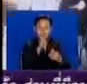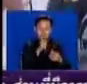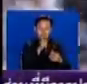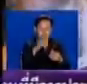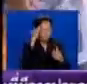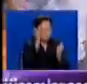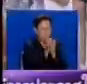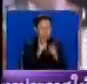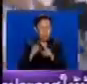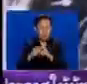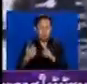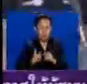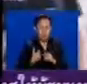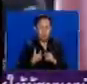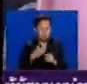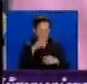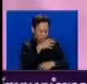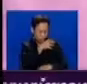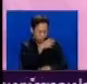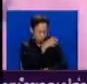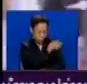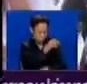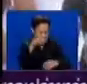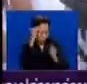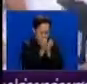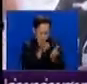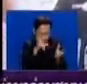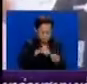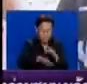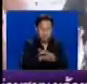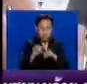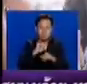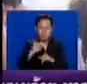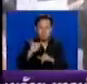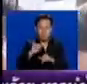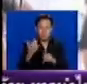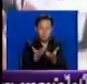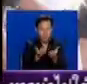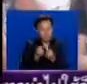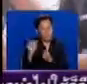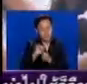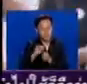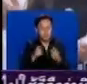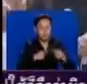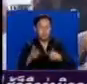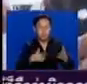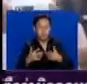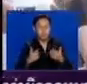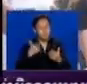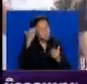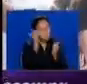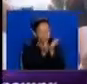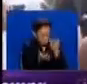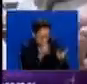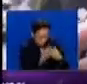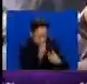อบตัวปรากฏว่ากองปราบปรามยังไม่ได้รับเอกสารเกี่ยวกับคดีค่ะจึงไม่สามารถที่จะรับมอบตัวได้แต่เมื่อตำรวจขอเข้าตรวจรถ